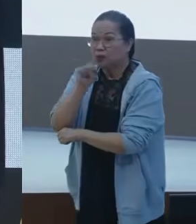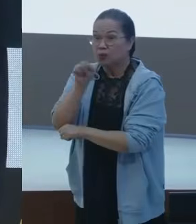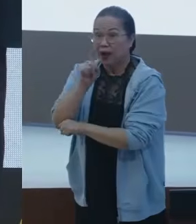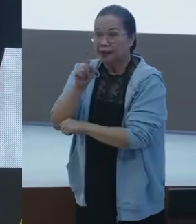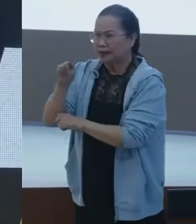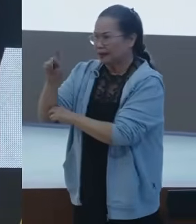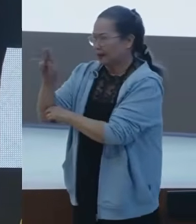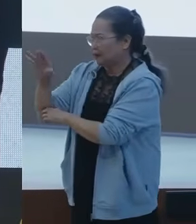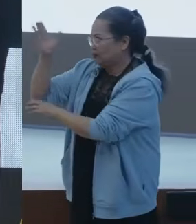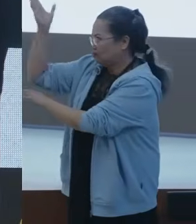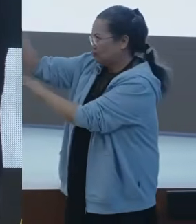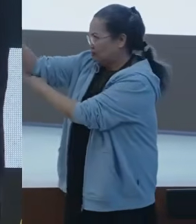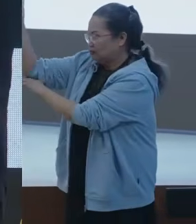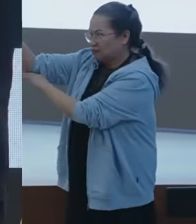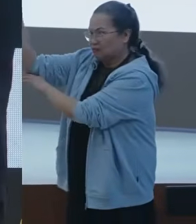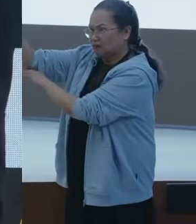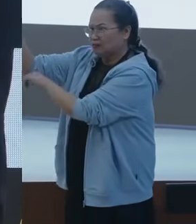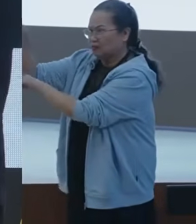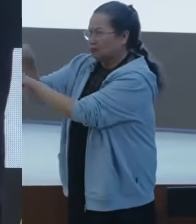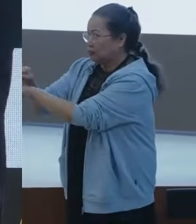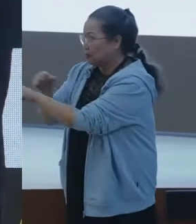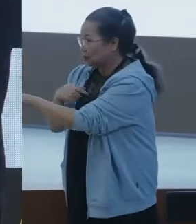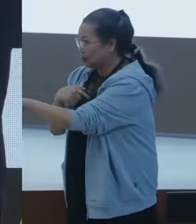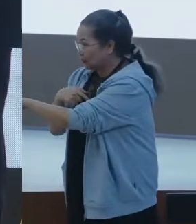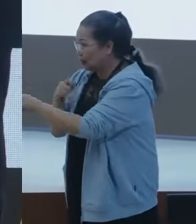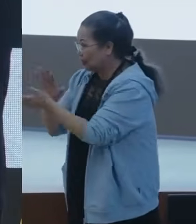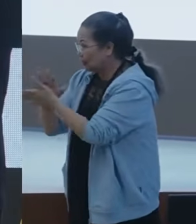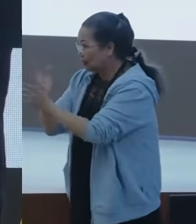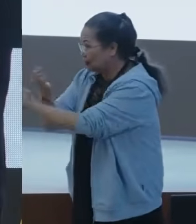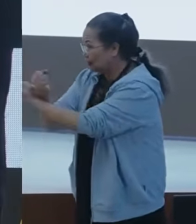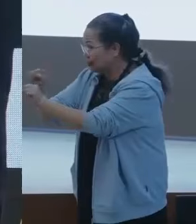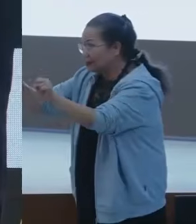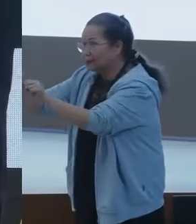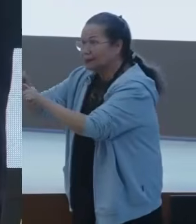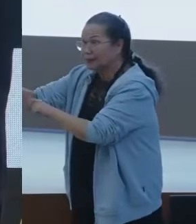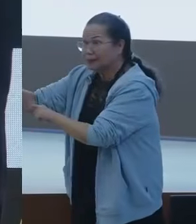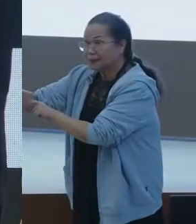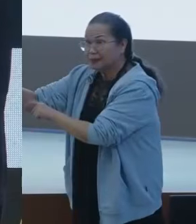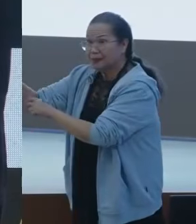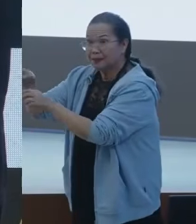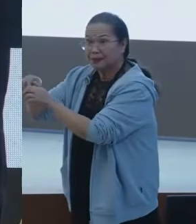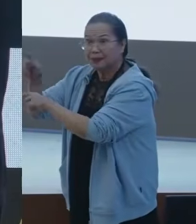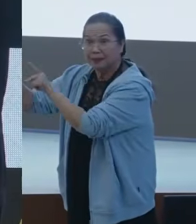life. Para sila ay mamuhay ng godly.